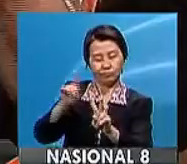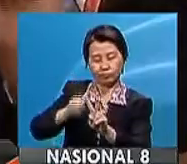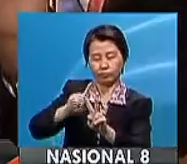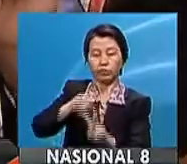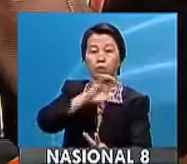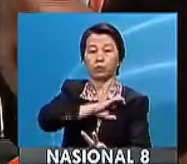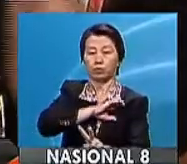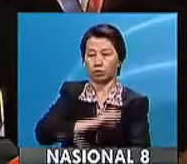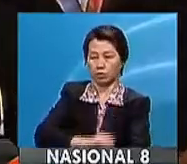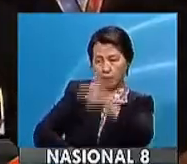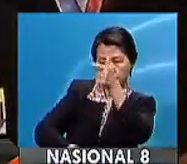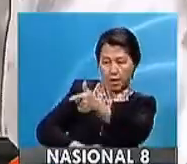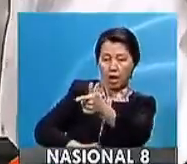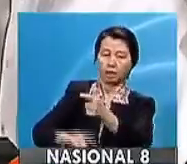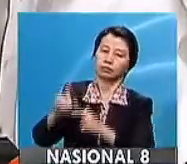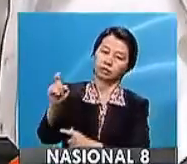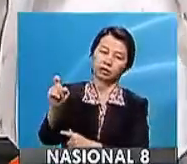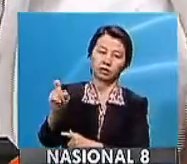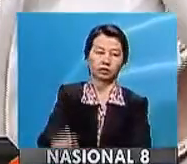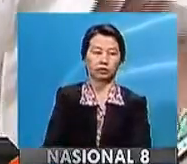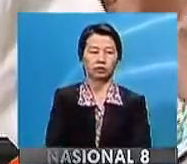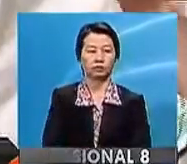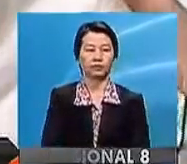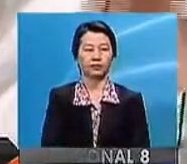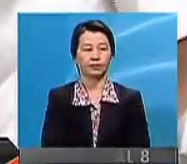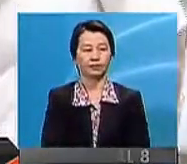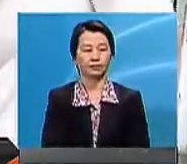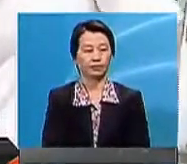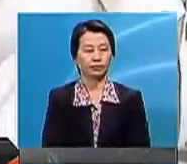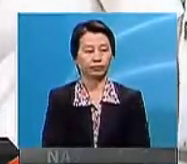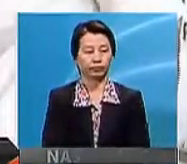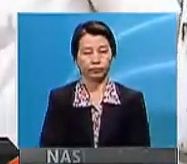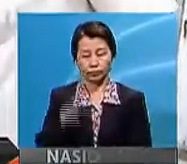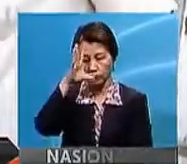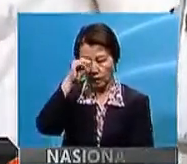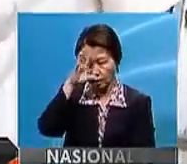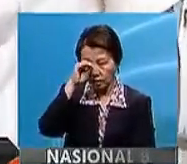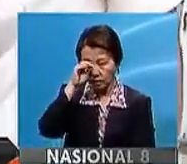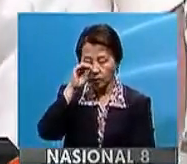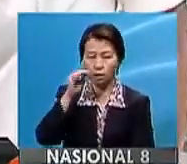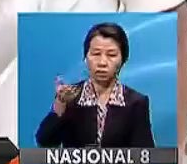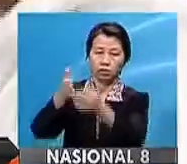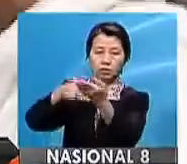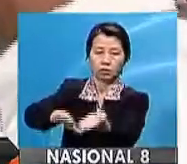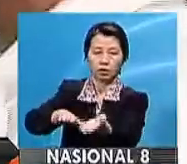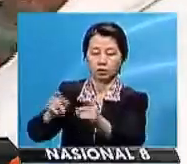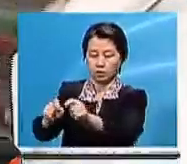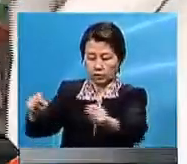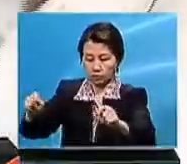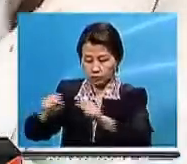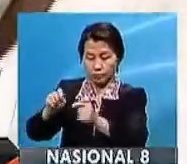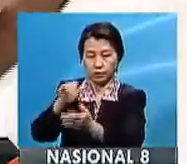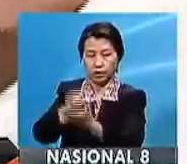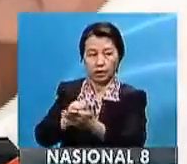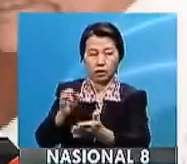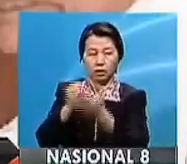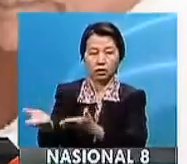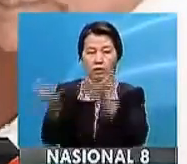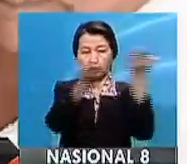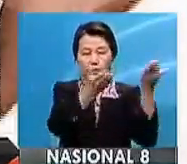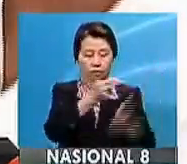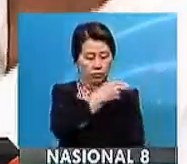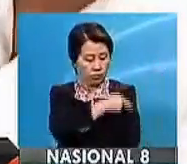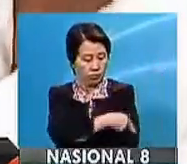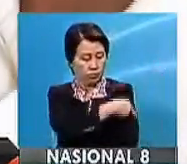mereka telah melepaskan tembakan lelaki berkenaan meninggal dunia di tempat kejadian dan dibawa ke